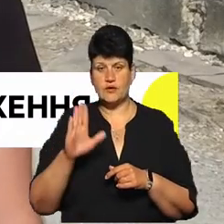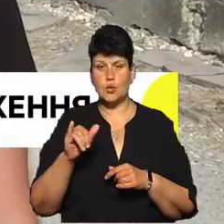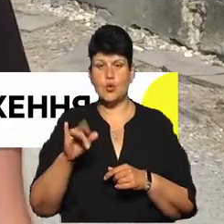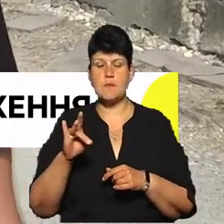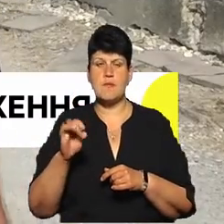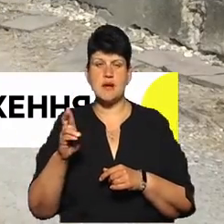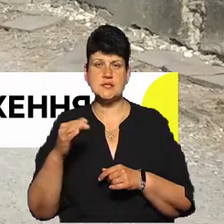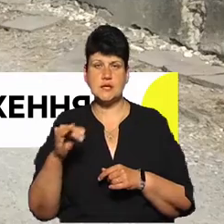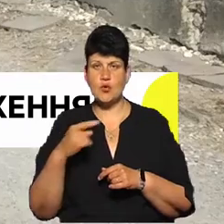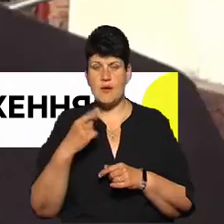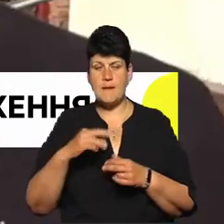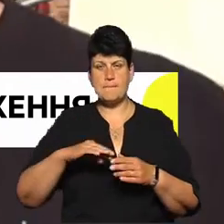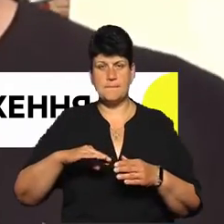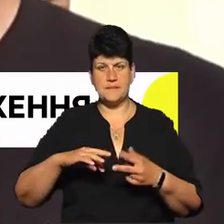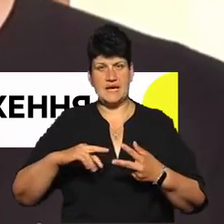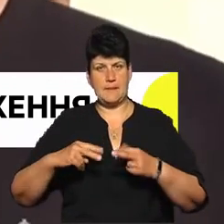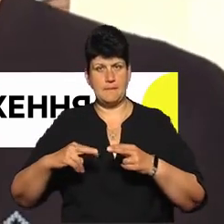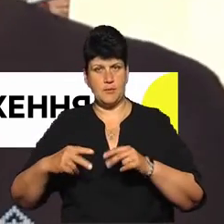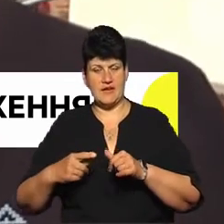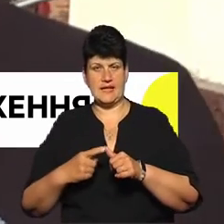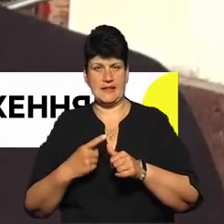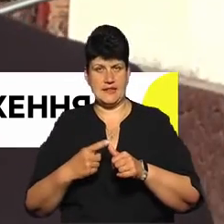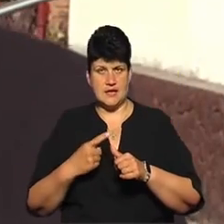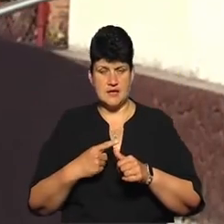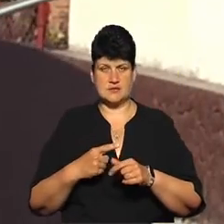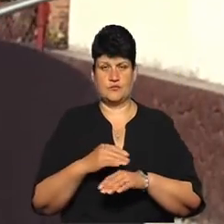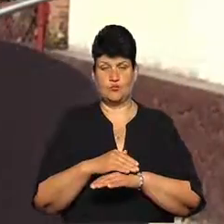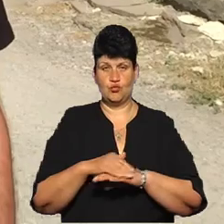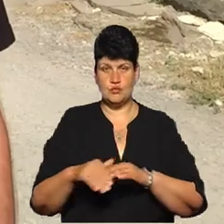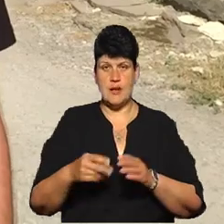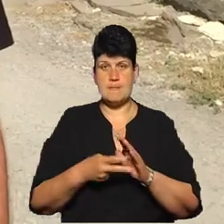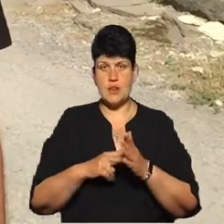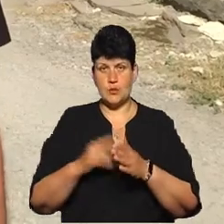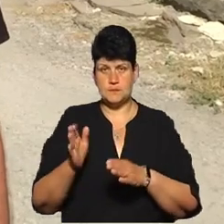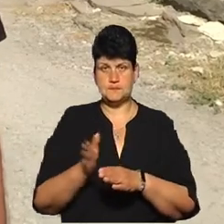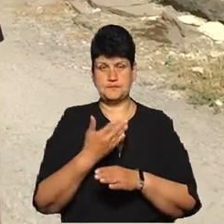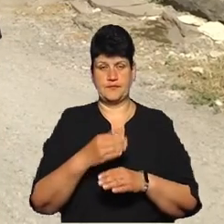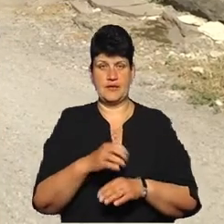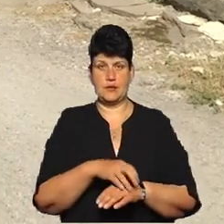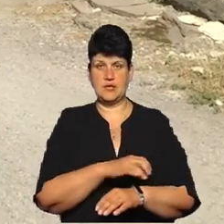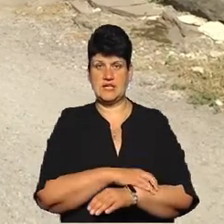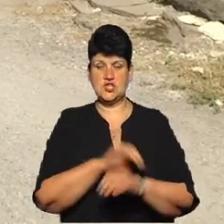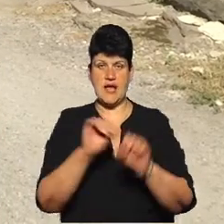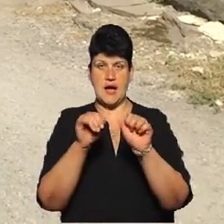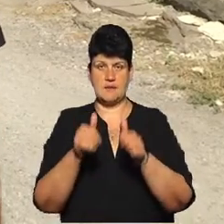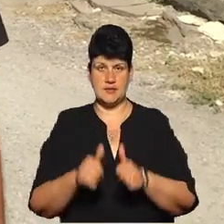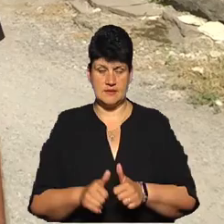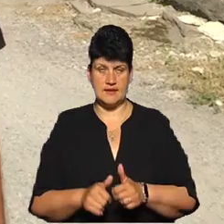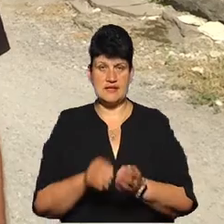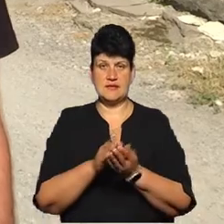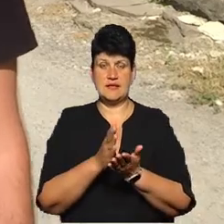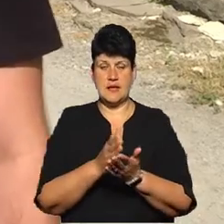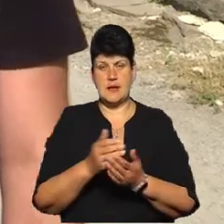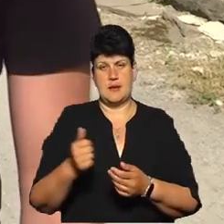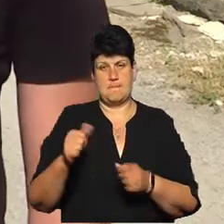розповідає, окрім перейменування назв вулиць, планують демонтувати радянські пам'ятники. У цвинтарі пам'ятник радянському солдату і в